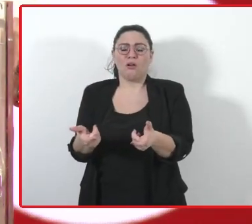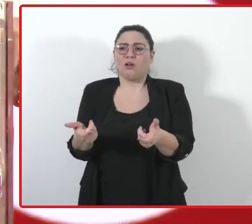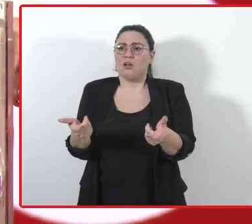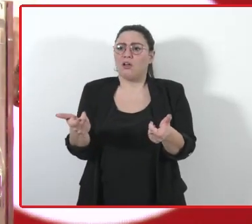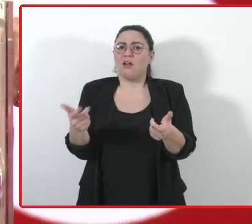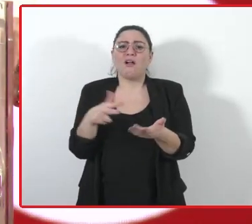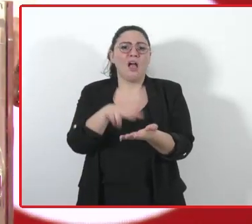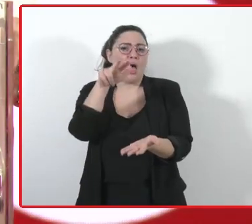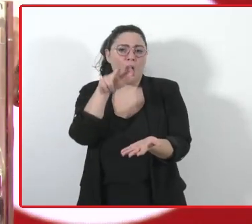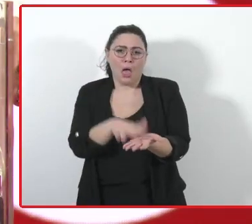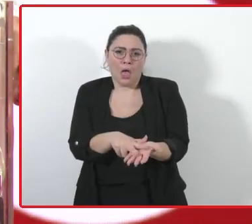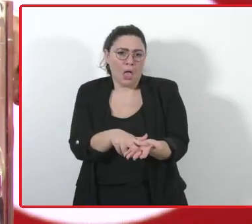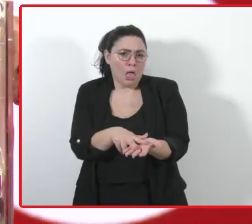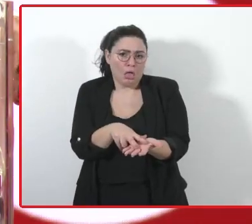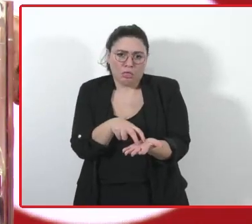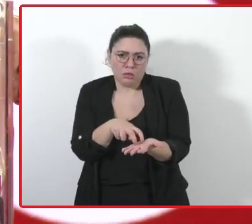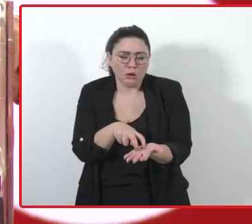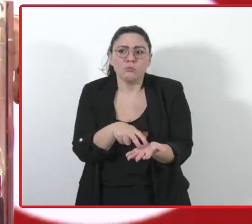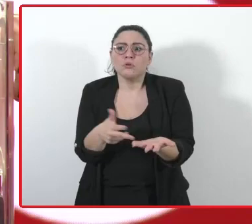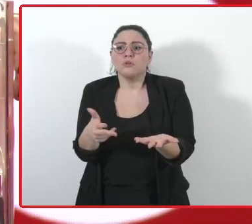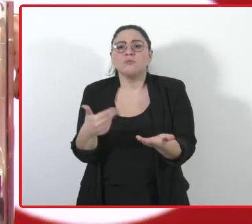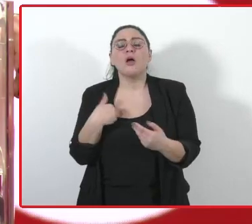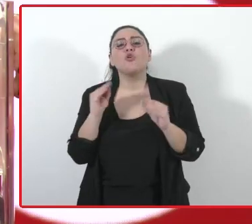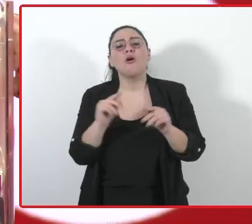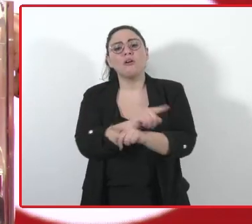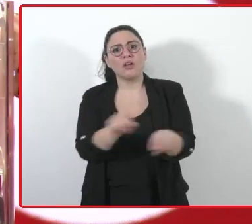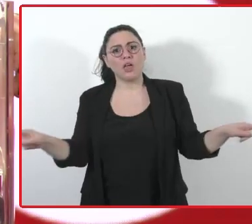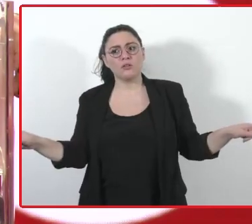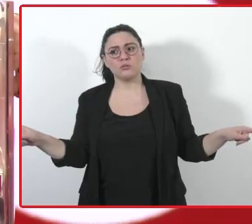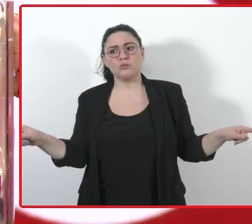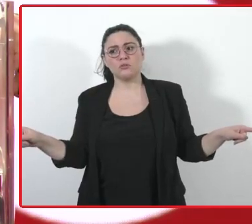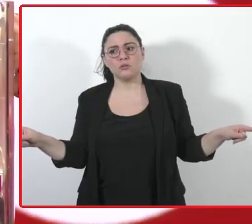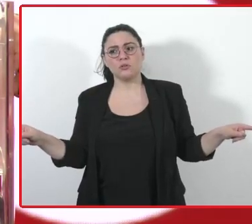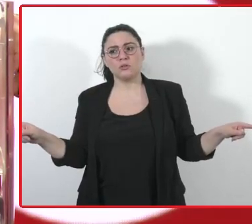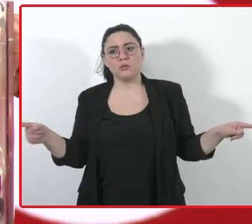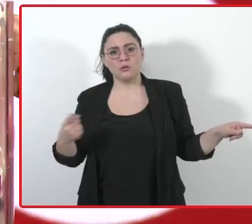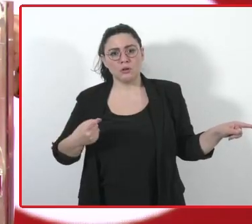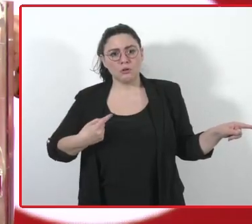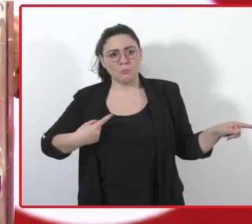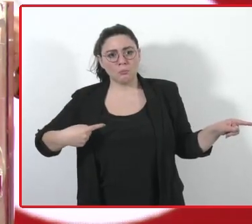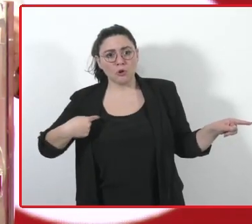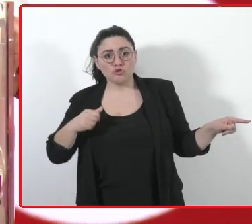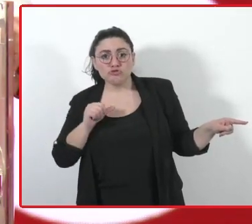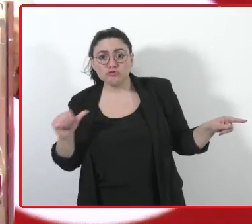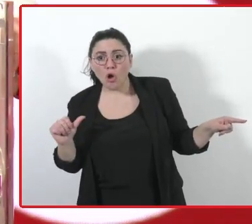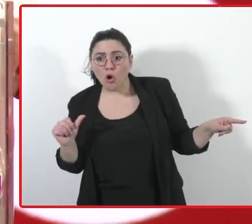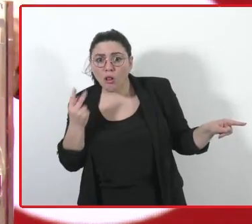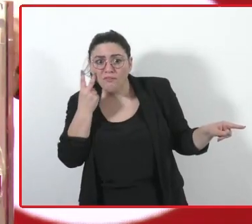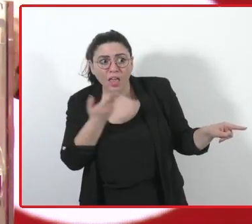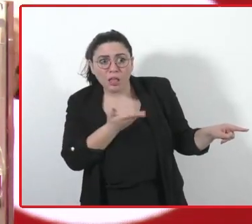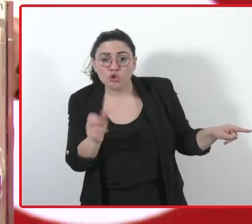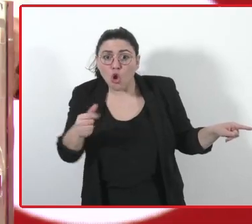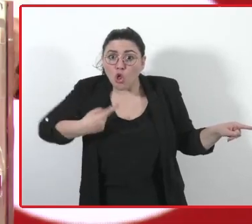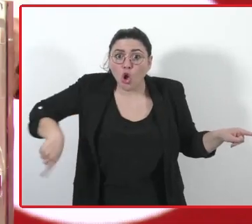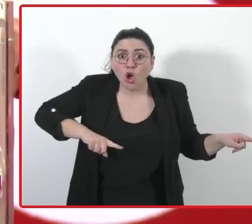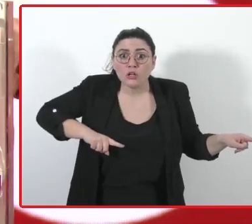fragili ma mi chiedo siamo solo noi in grado di guardare tutto questo se